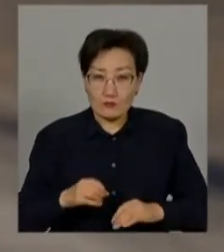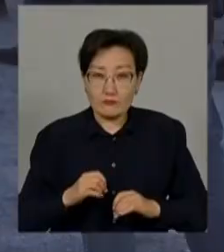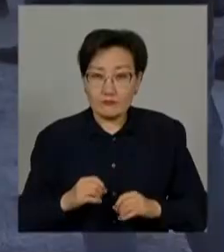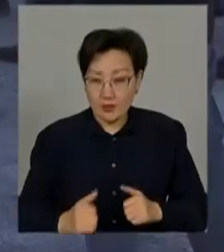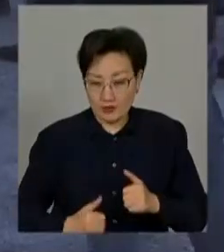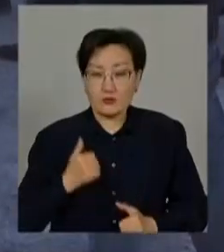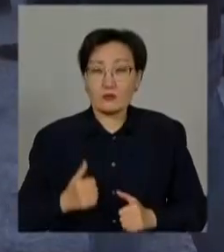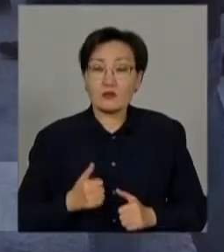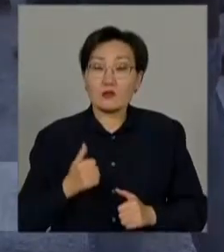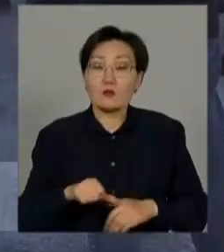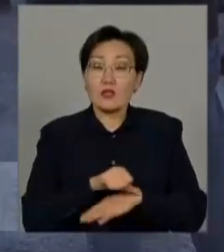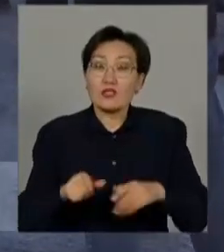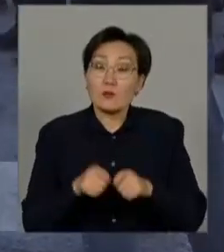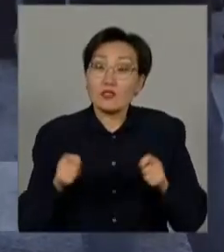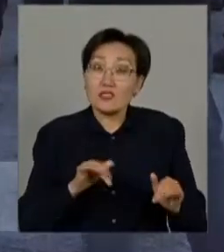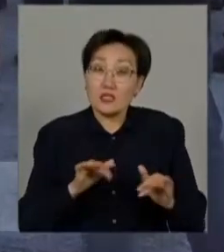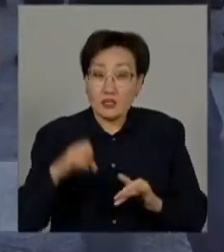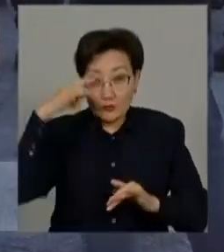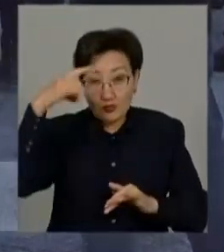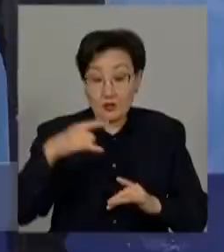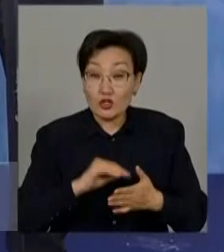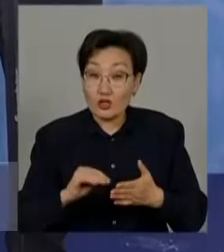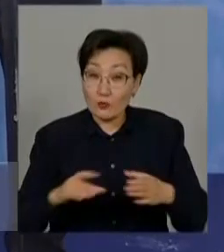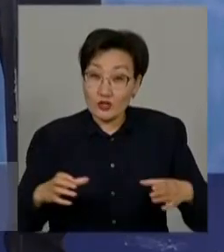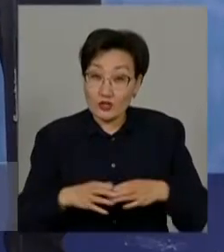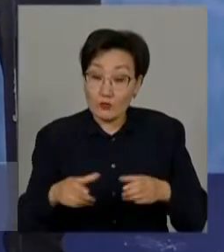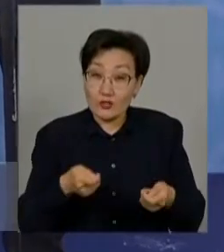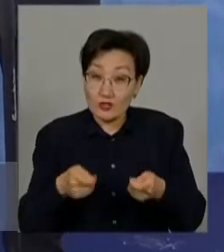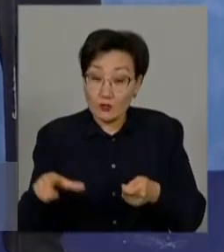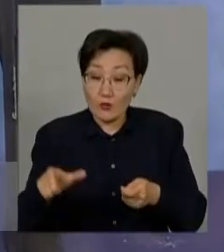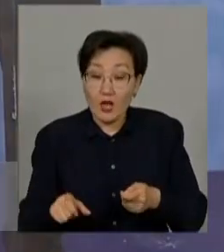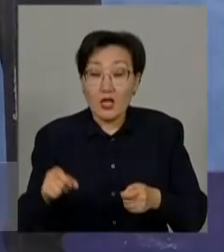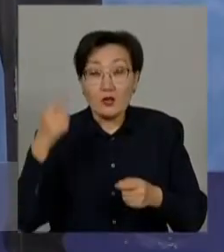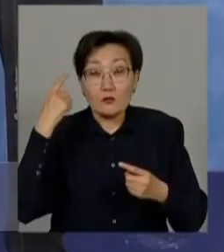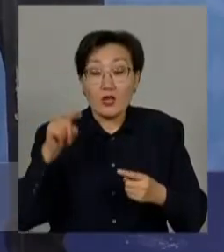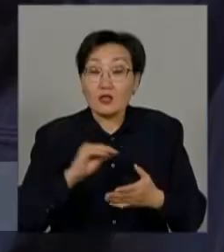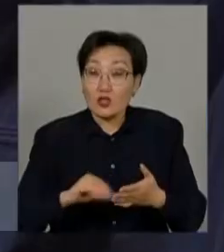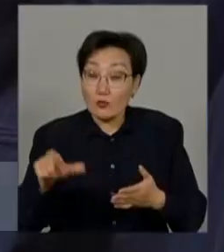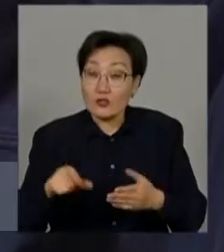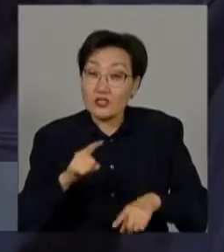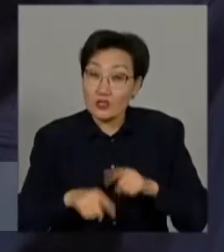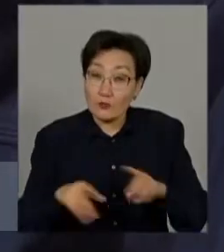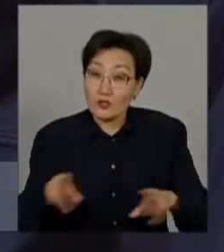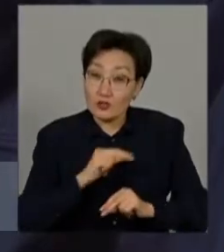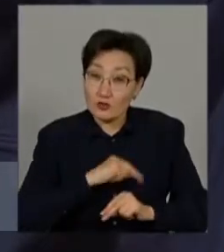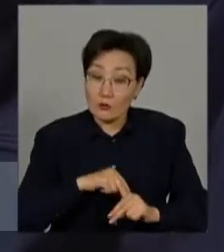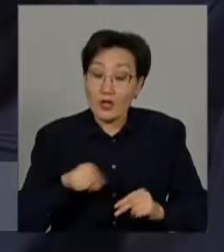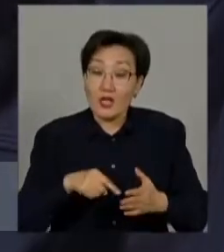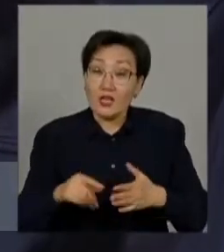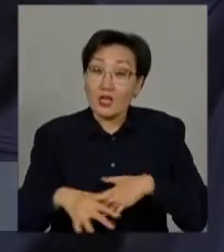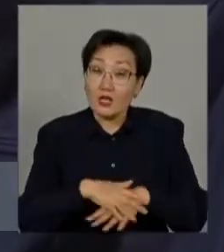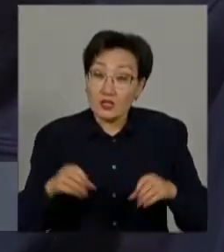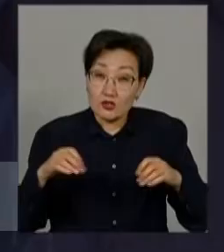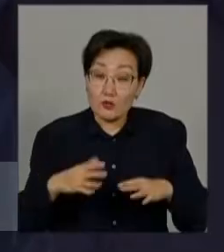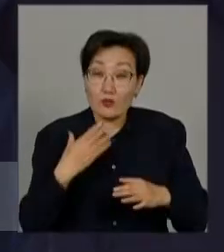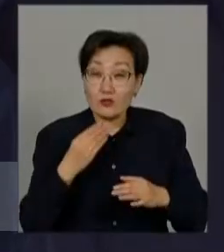тұтамыз. Көшенің ашылу рәсіміне Қазақстан жазушылар одағының мүшелері мен ақынның жақын туыстары, қызметтестері, қала халқы жиылды.